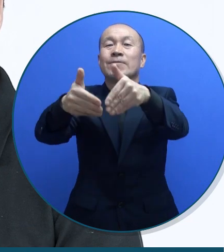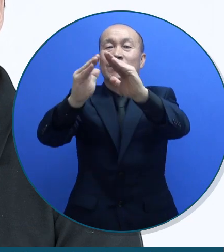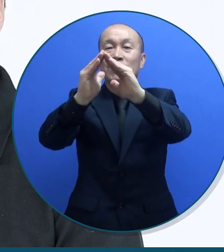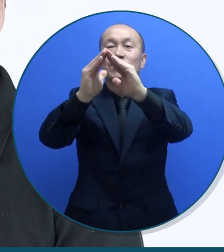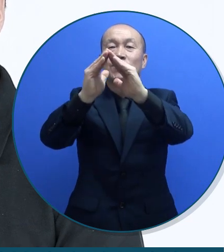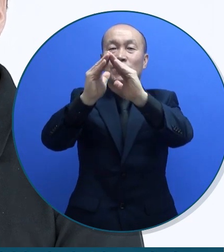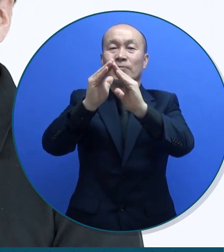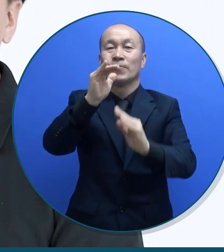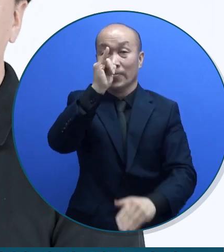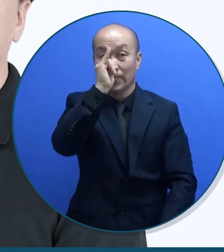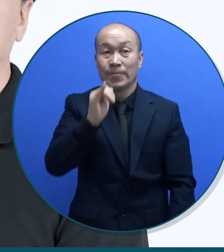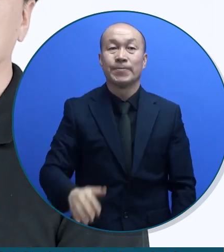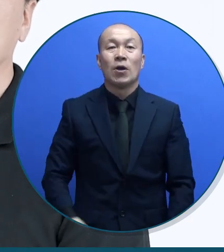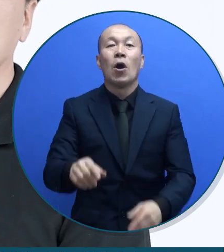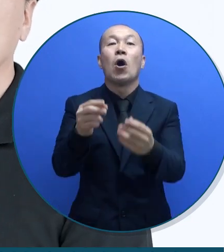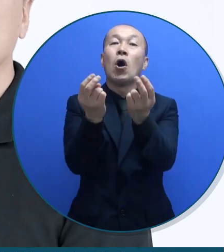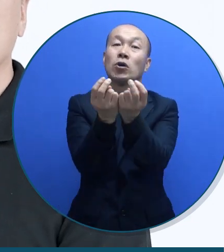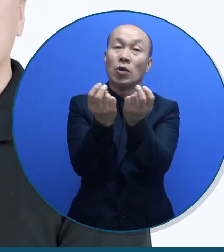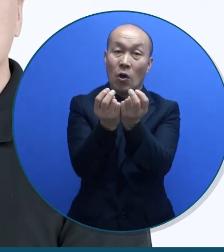있습니다.